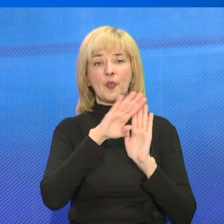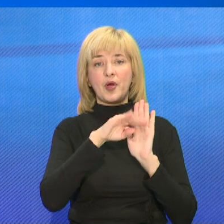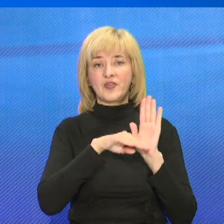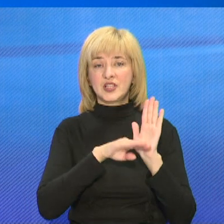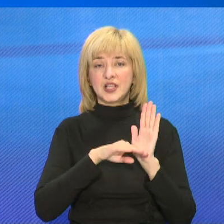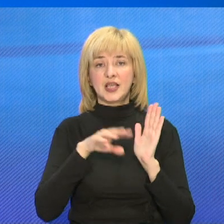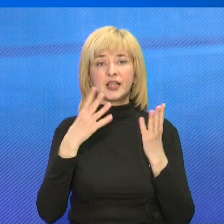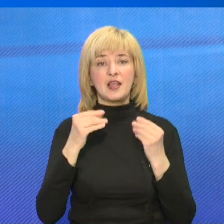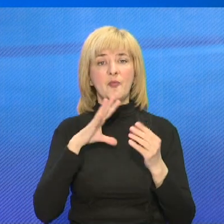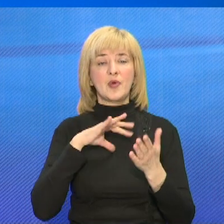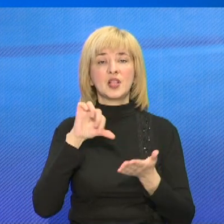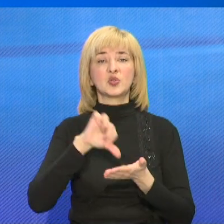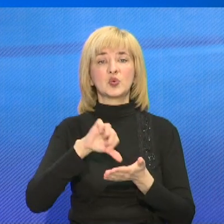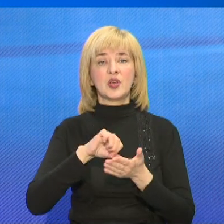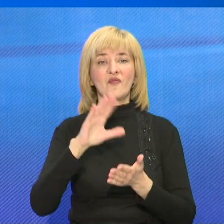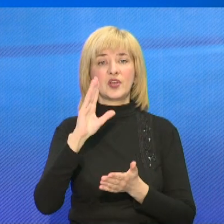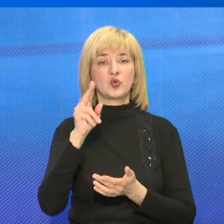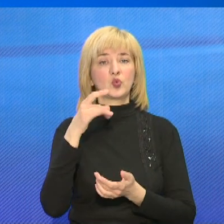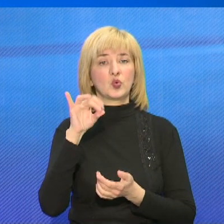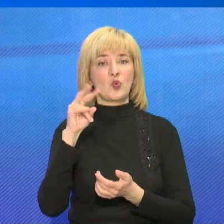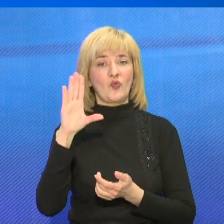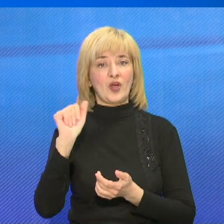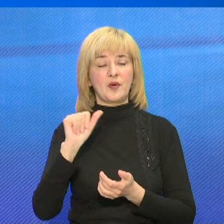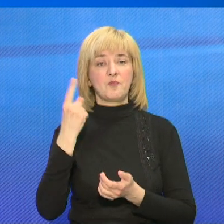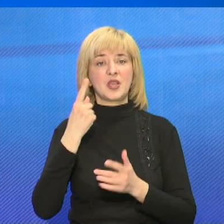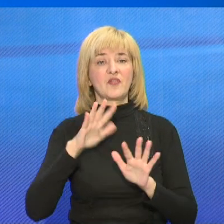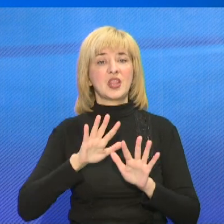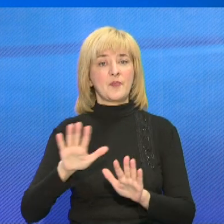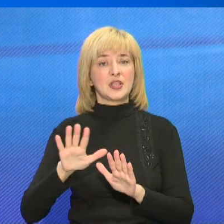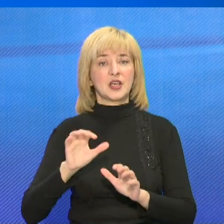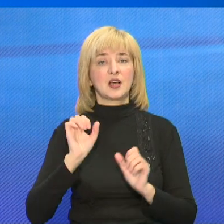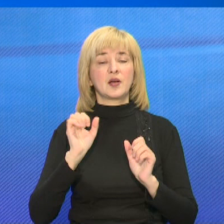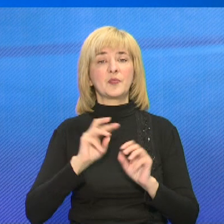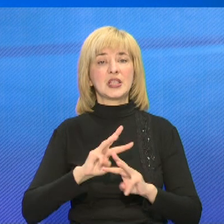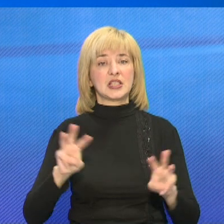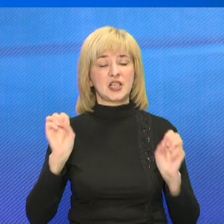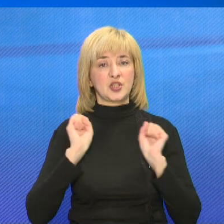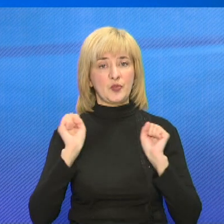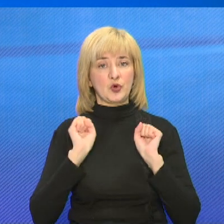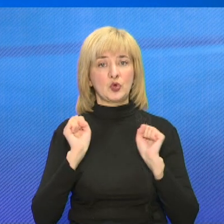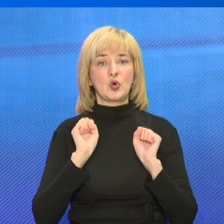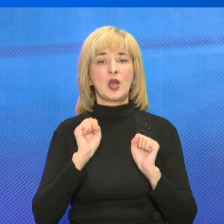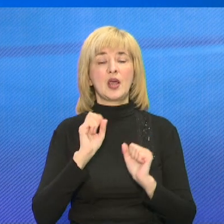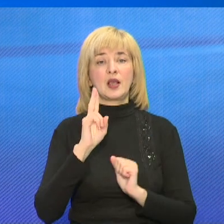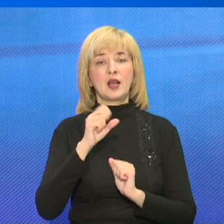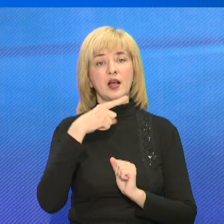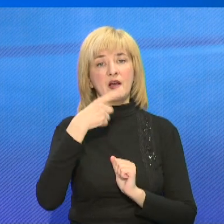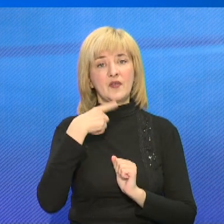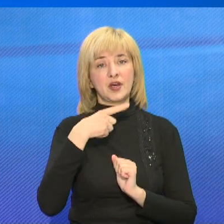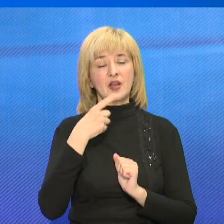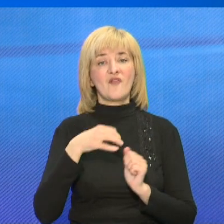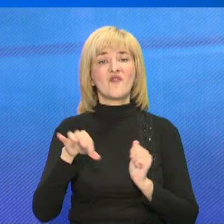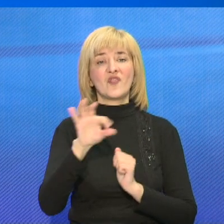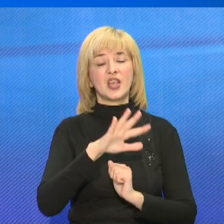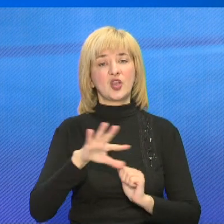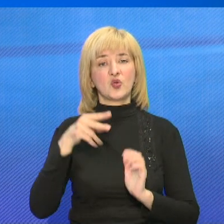Дурнова, першага намесніка міністра спорту і турызму Беларусі. Як прагучала на выніковай калегіі профільнага ўправлення аблвыканкама, у